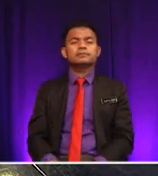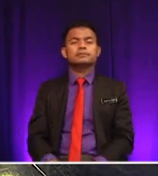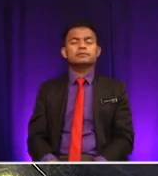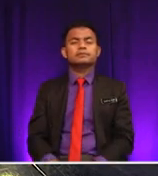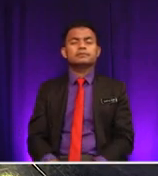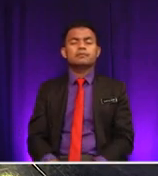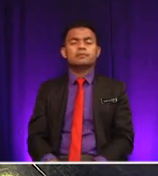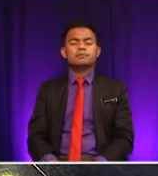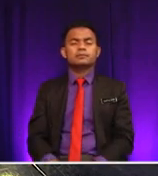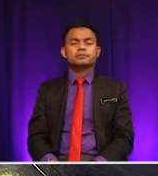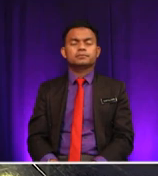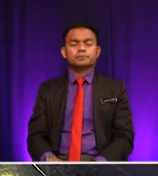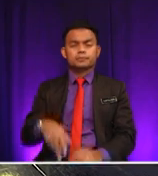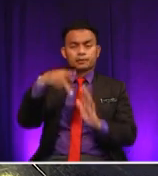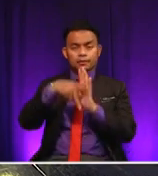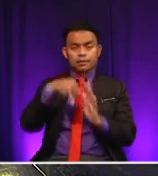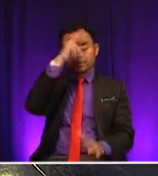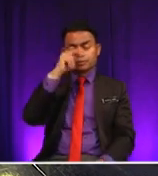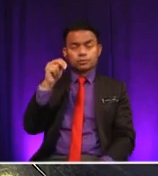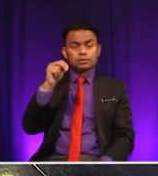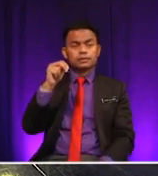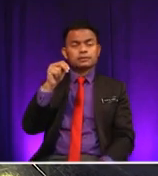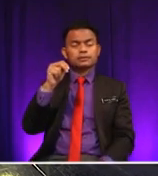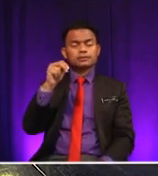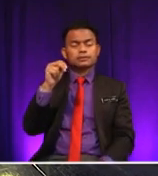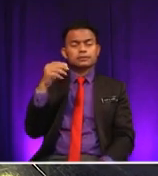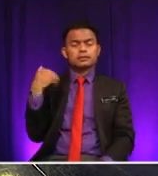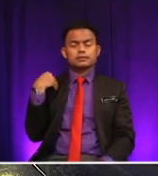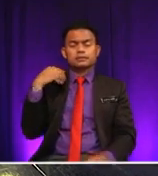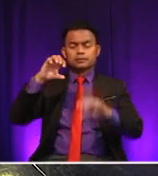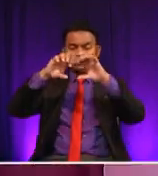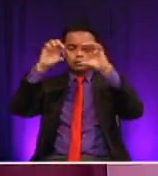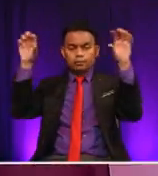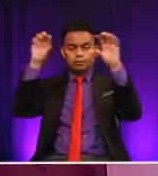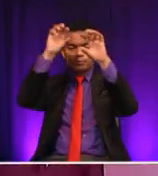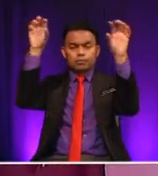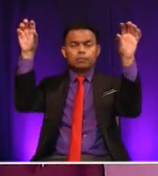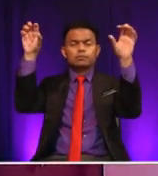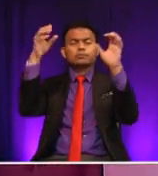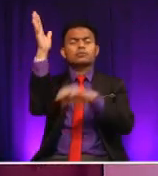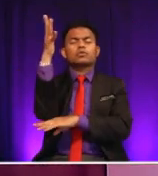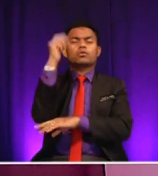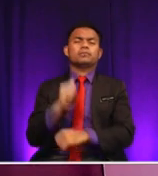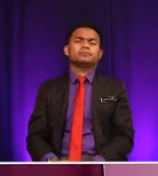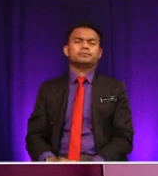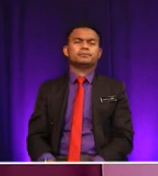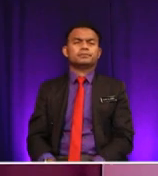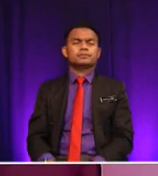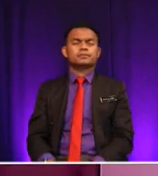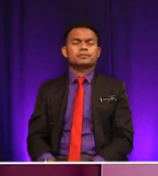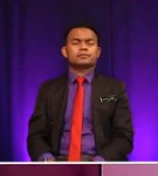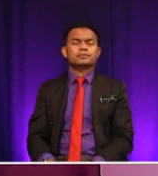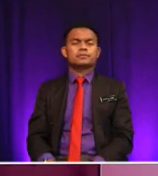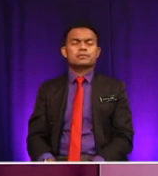Irfan persoalan biasanya dia akan berada di bagian ranting-ranting dalam setiap genre ini banyak temani hanya ada